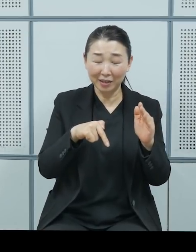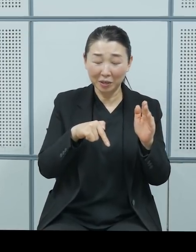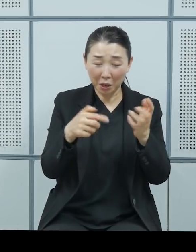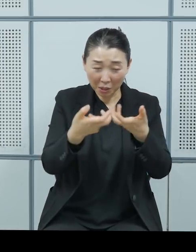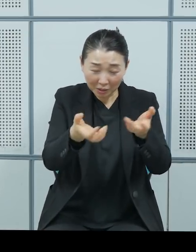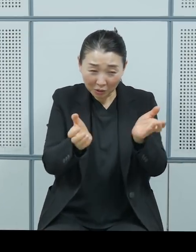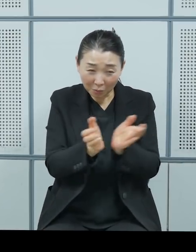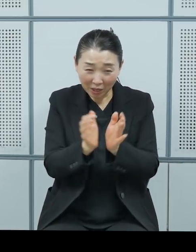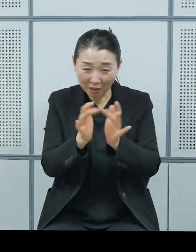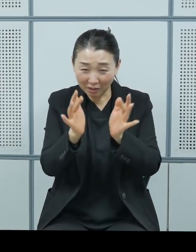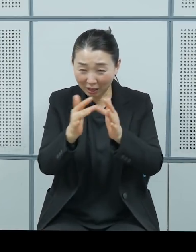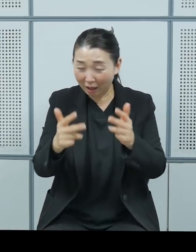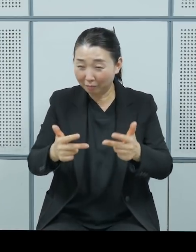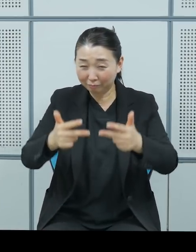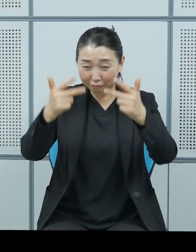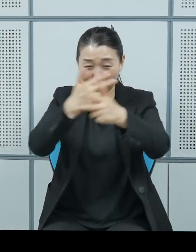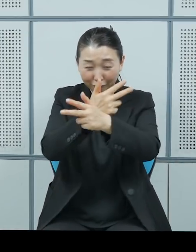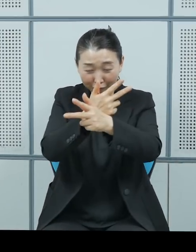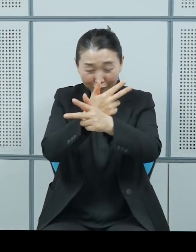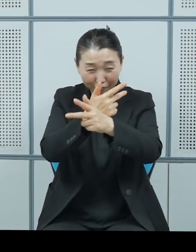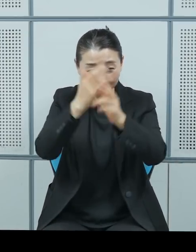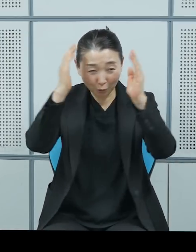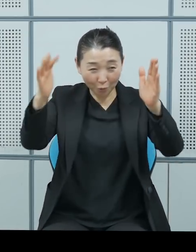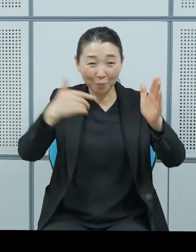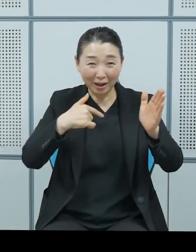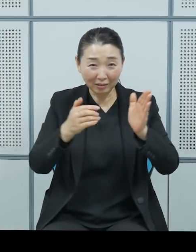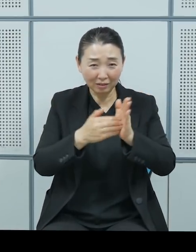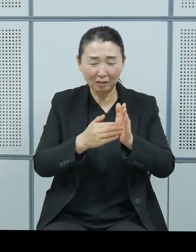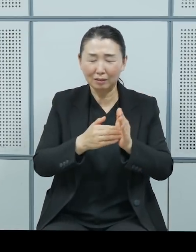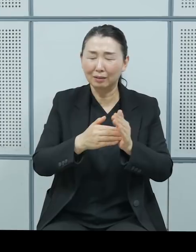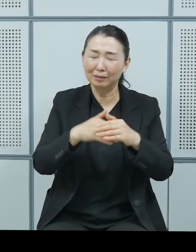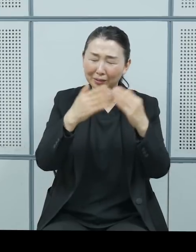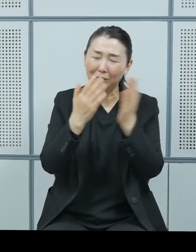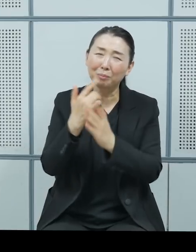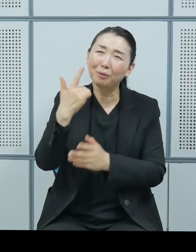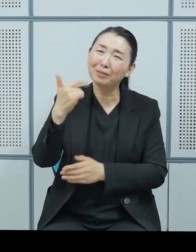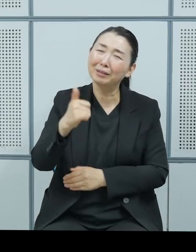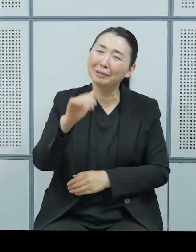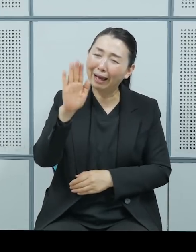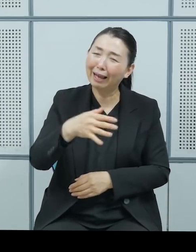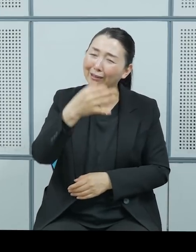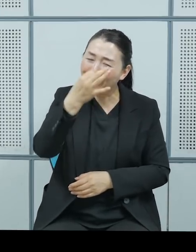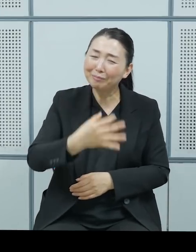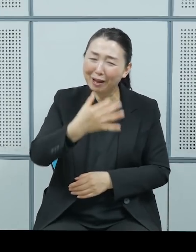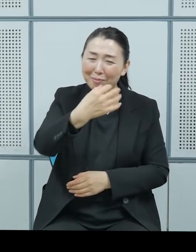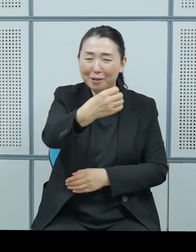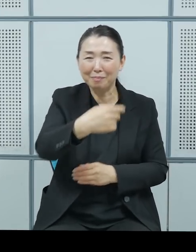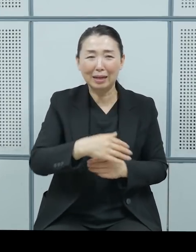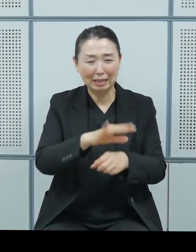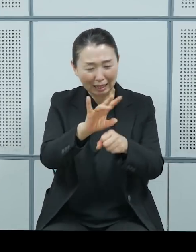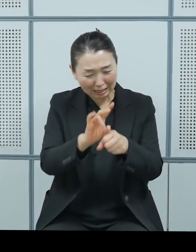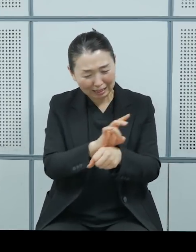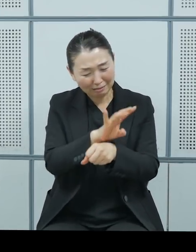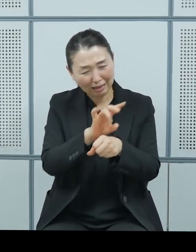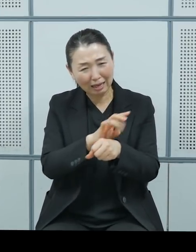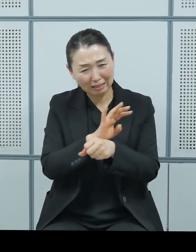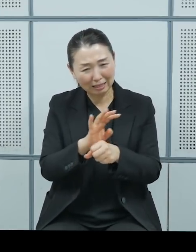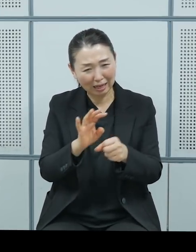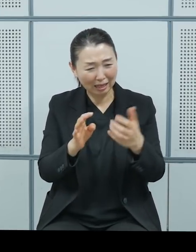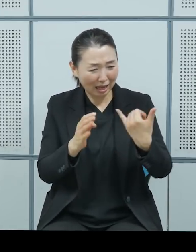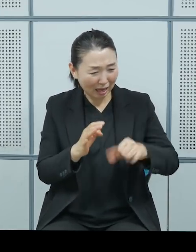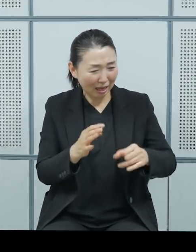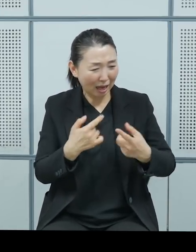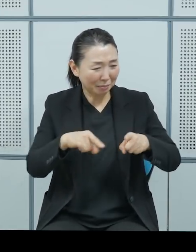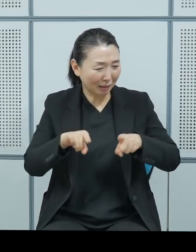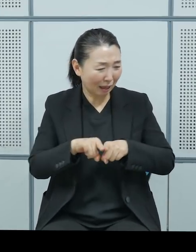소그룹 비대면으로 영상으로 소그룹 하니까 다들 목사님 죽을 맛이에요. 24시간 애와